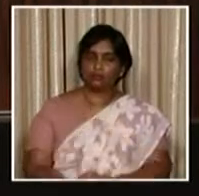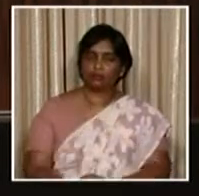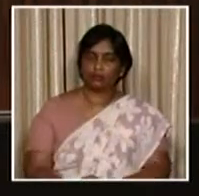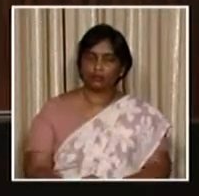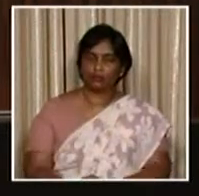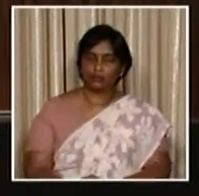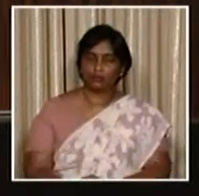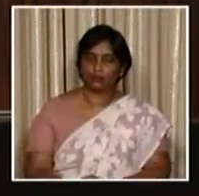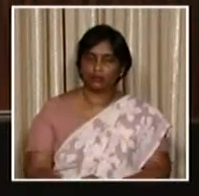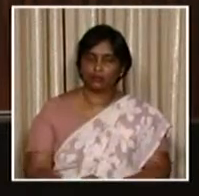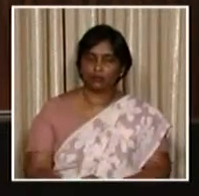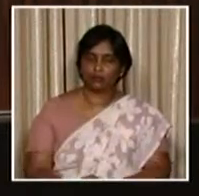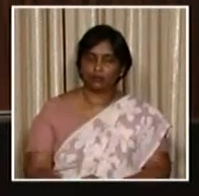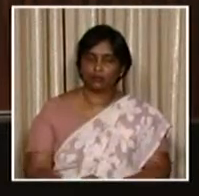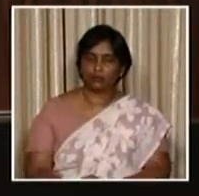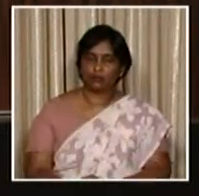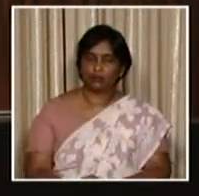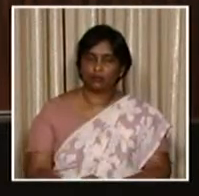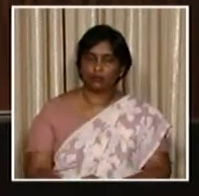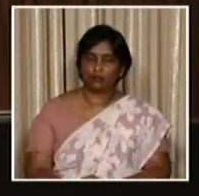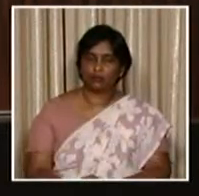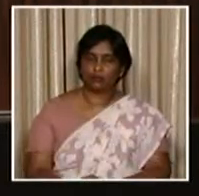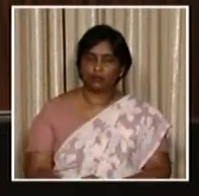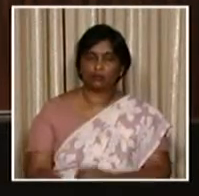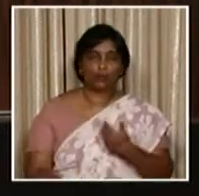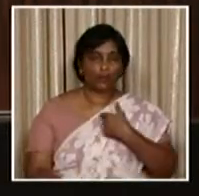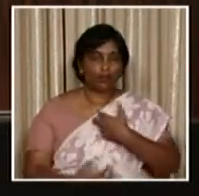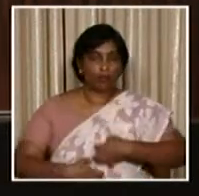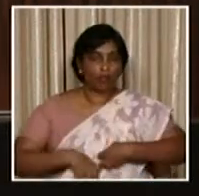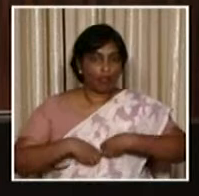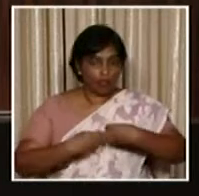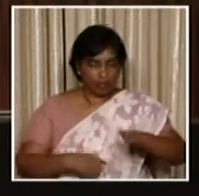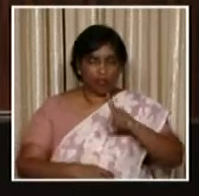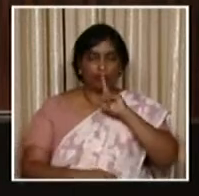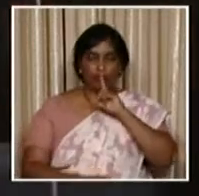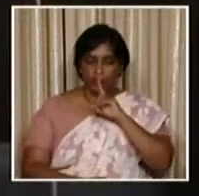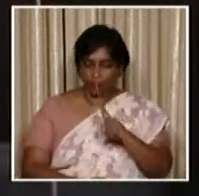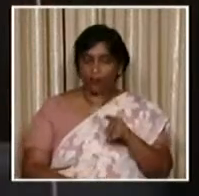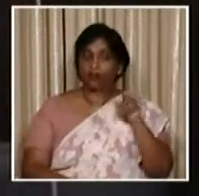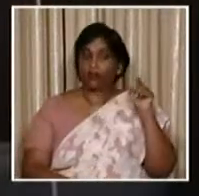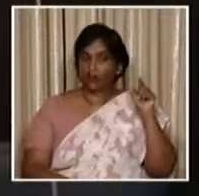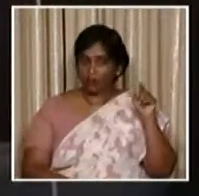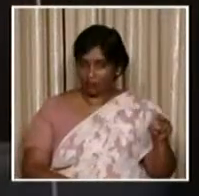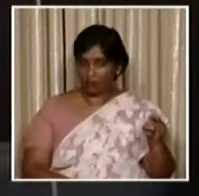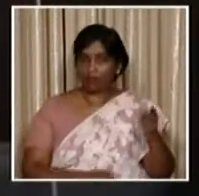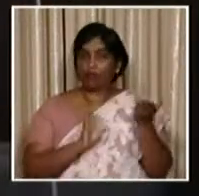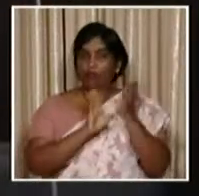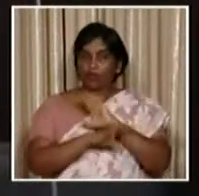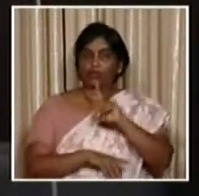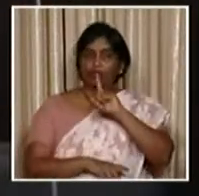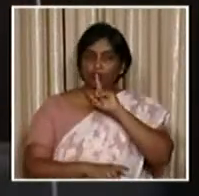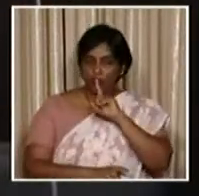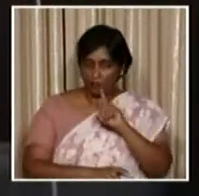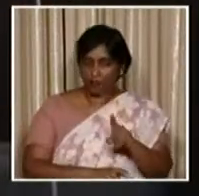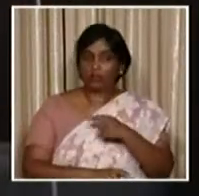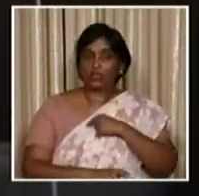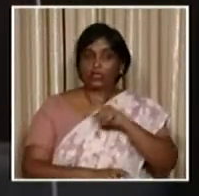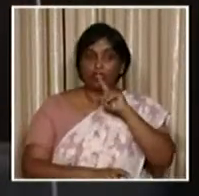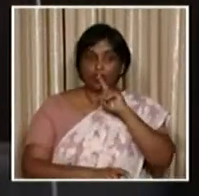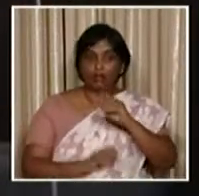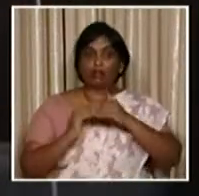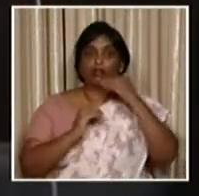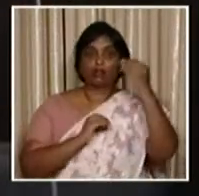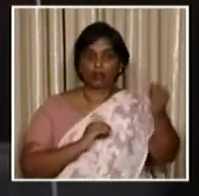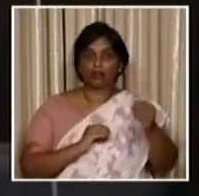මොකද්ද පොයින්ට් එක කියන්නේ මගේ බඩවැල් එළියට ආපු කතාව කිව්වා මෙයා ඒක මීට කලිනුත් කිව්වා ඒක කියනකොට එහා